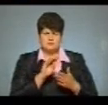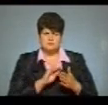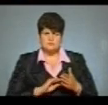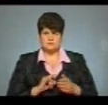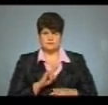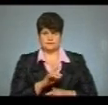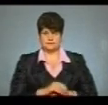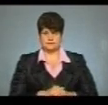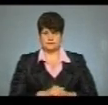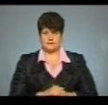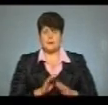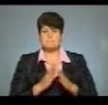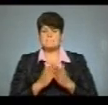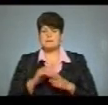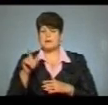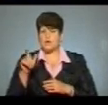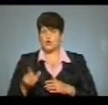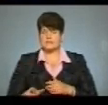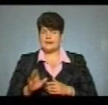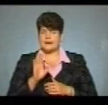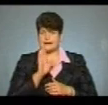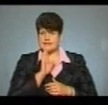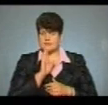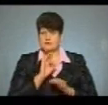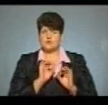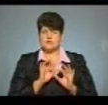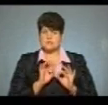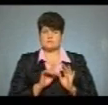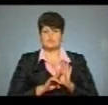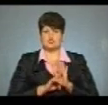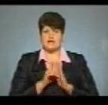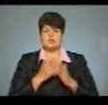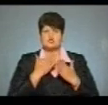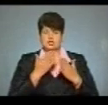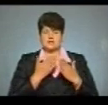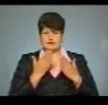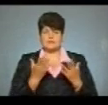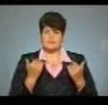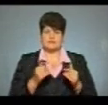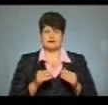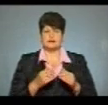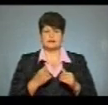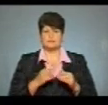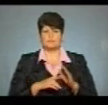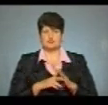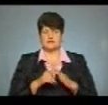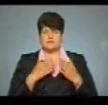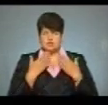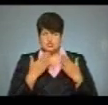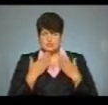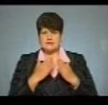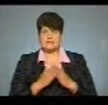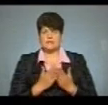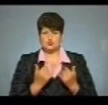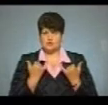розказують. Бібліотекарка Оксана Романок розпочинає з ними читання. Давайте розпочнемо нашу акцію, почитаємо